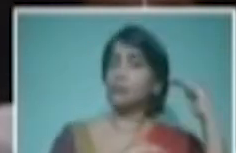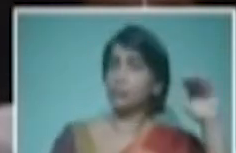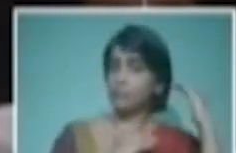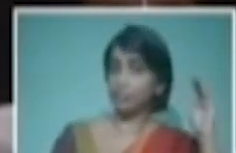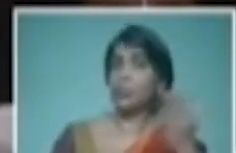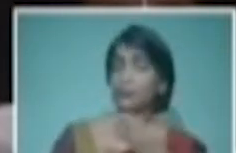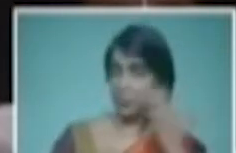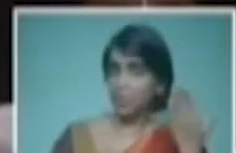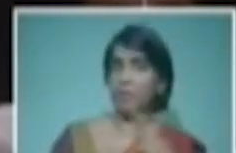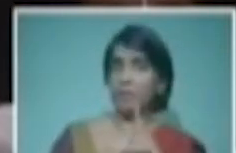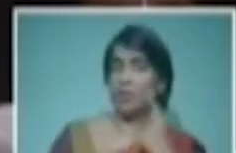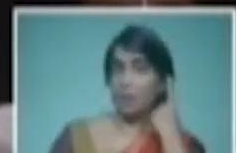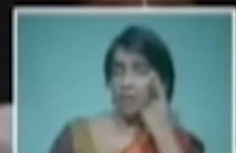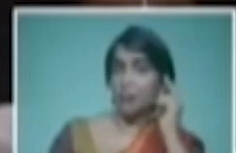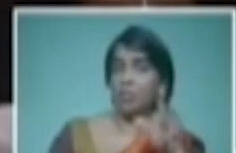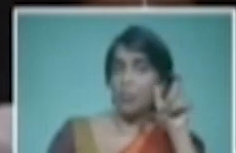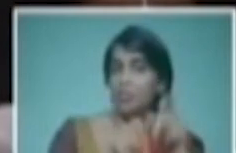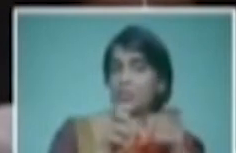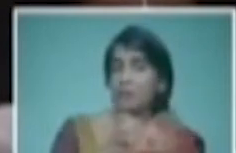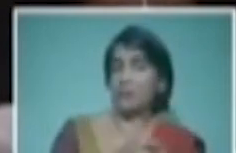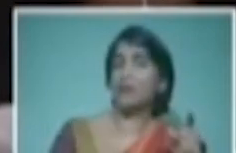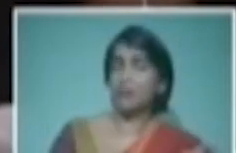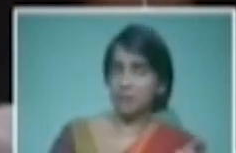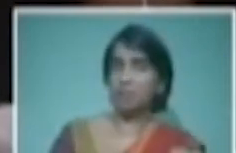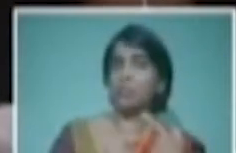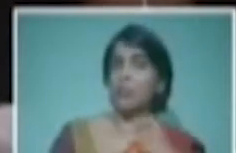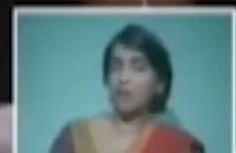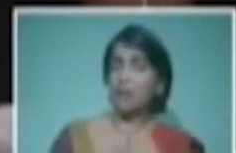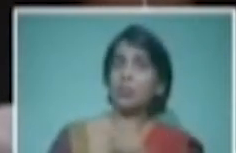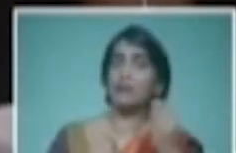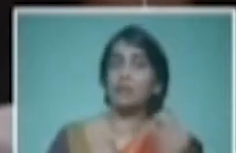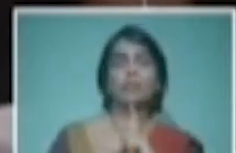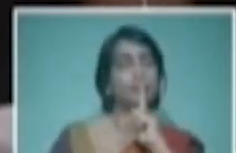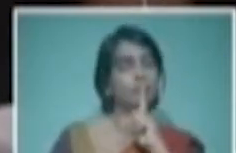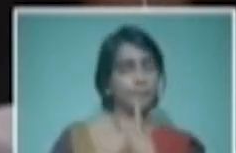පුළුවන් අපිට. ඒ තරම් දක්ෂතාවයේ තියෙන කණ්ඩායමක් හතරෙන් ඉන්නවා. ඒකට අවස්ථාව ලබා දෙන්න කියලා ඔබතුමාගේ විශේෂ ඉල්ලීමක් හැටියට කරනවා.